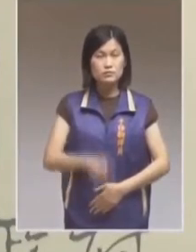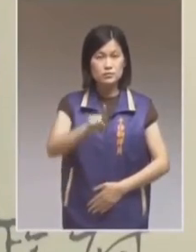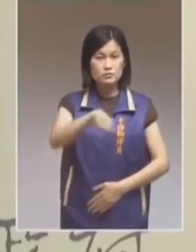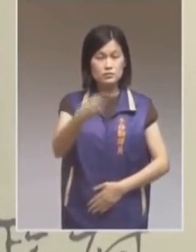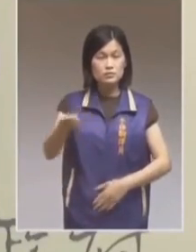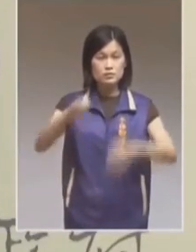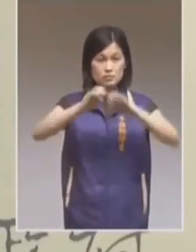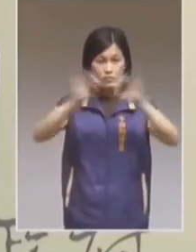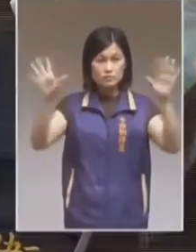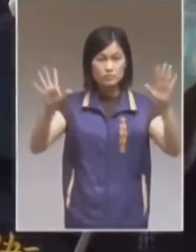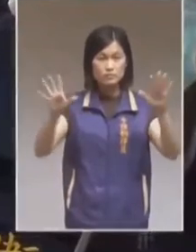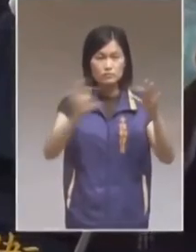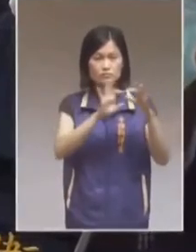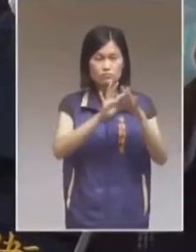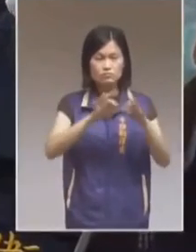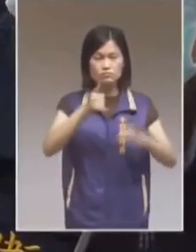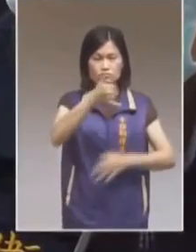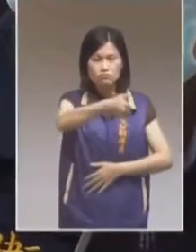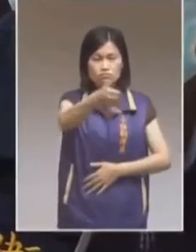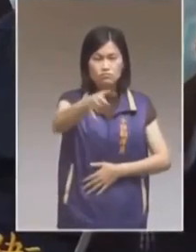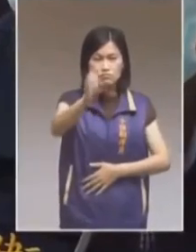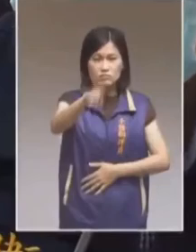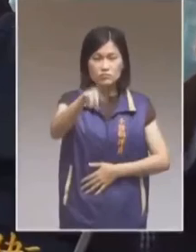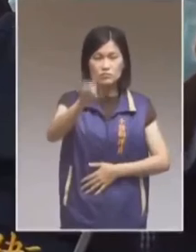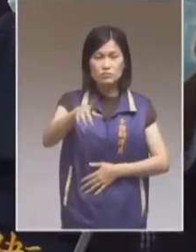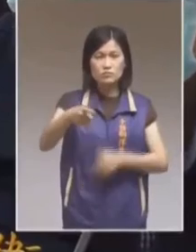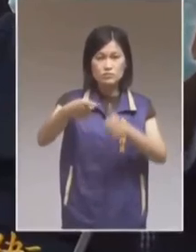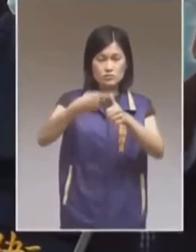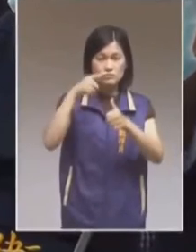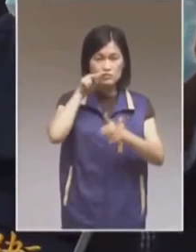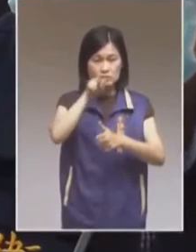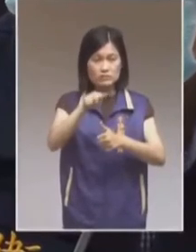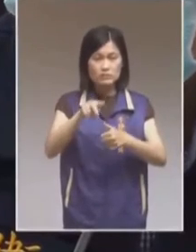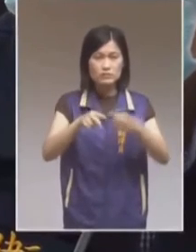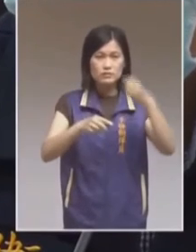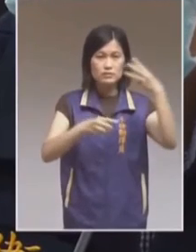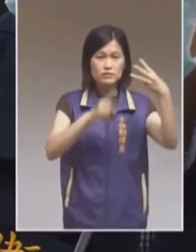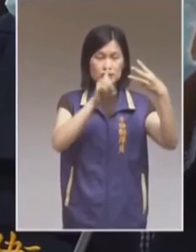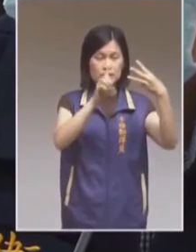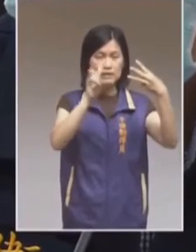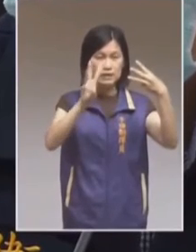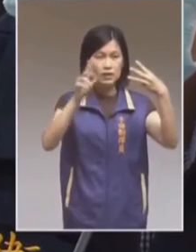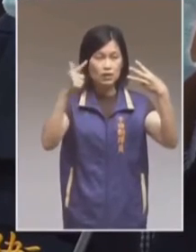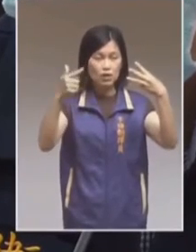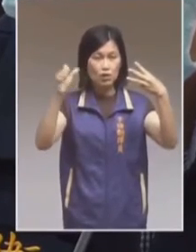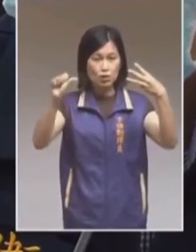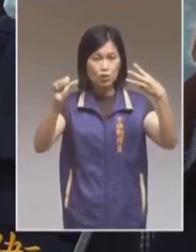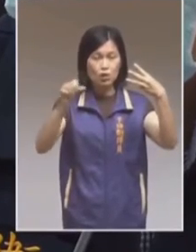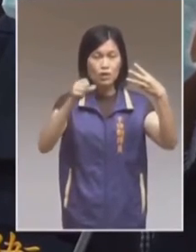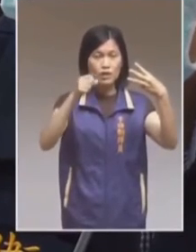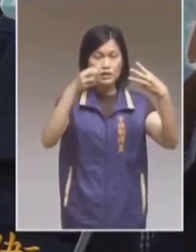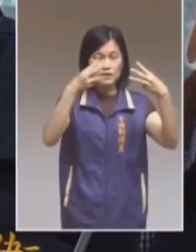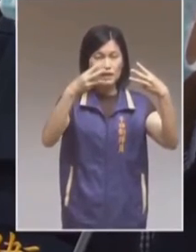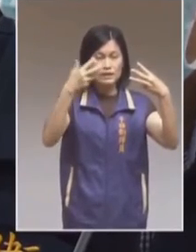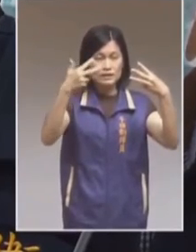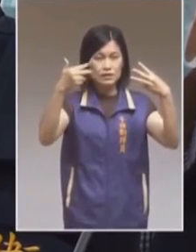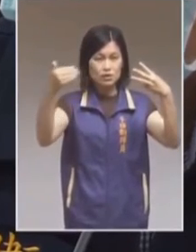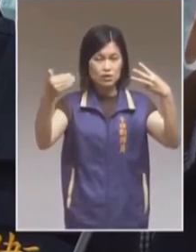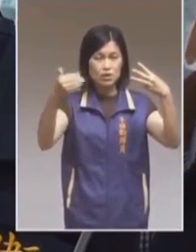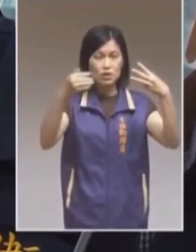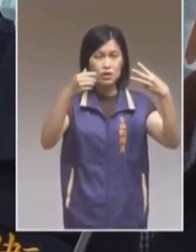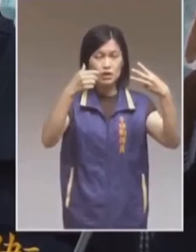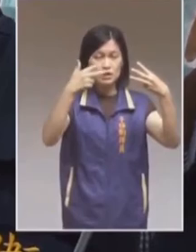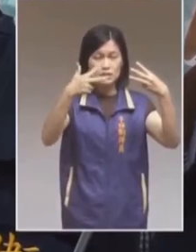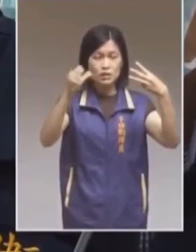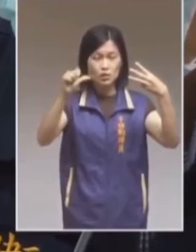接着公布相关的足迹，那首先看到我们的案号3136。 高雄在今天新增的有58例呢，原